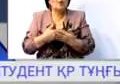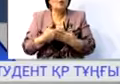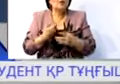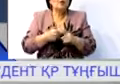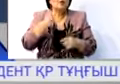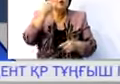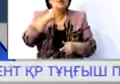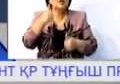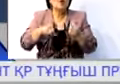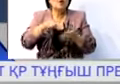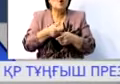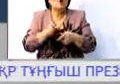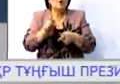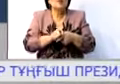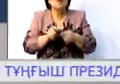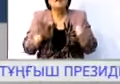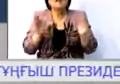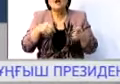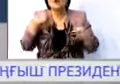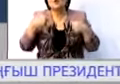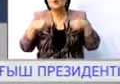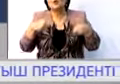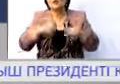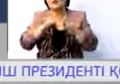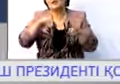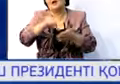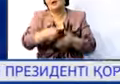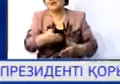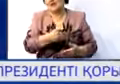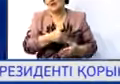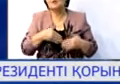осы жылғы байқауға өте шағын дүкендер де қатысуға ниет білдірді.